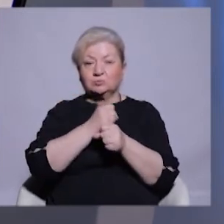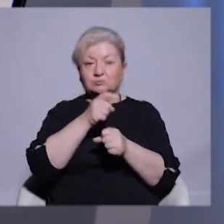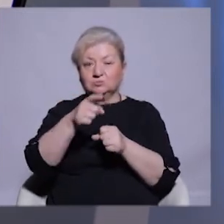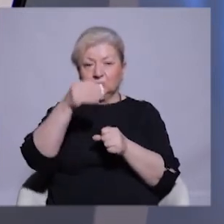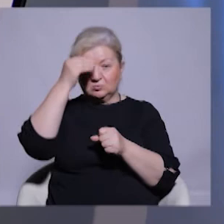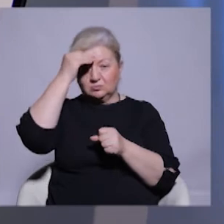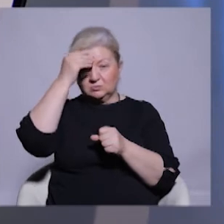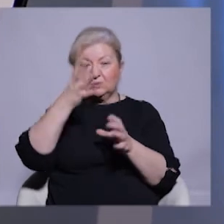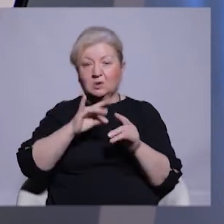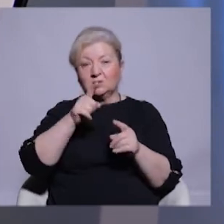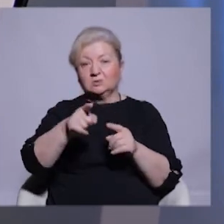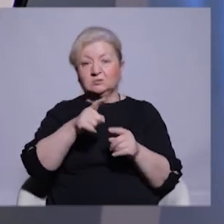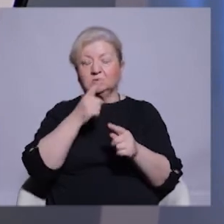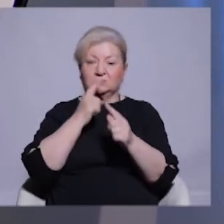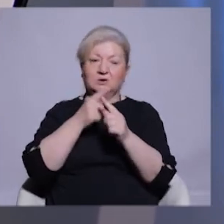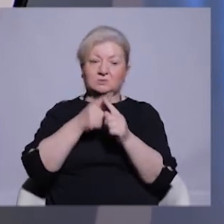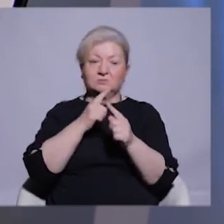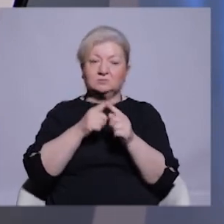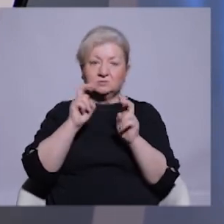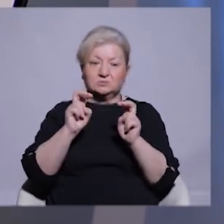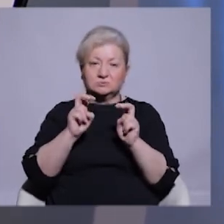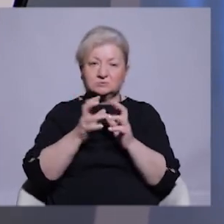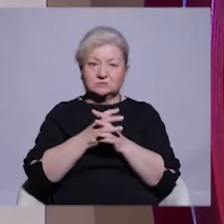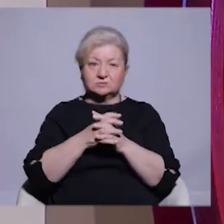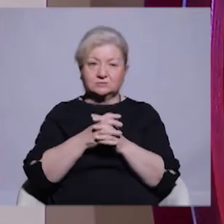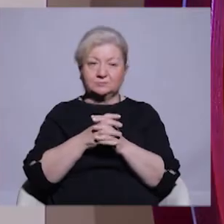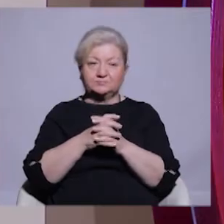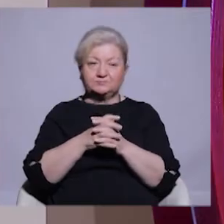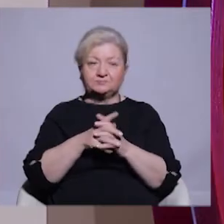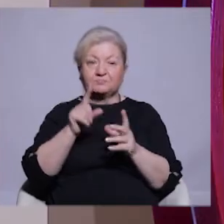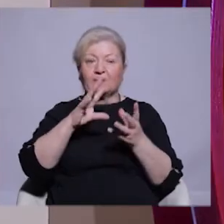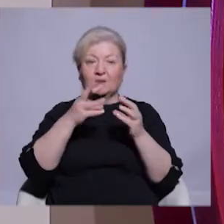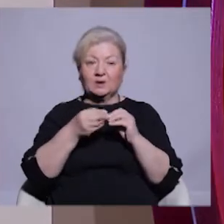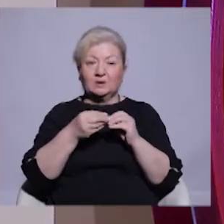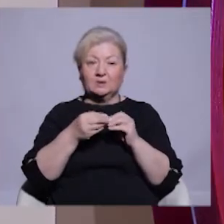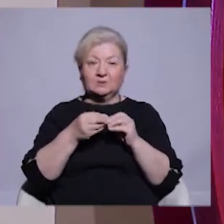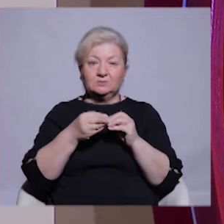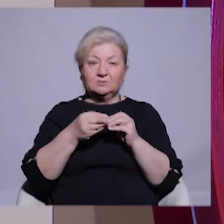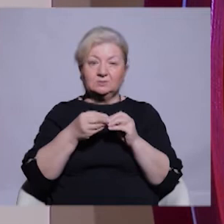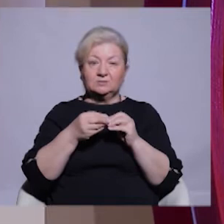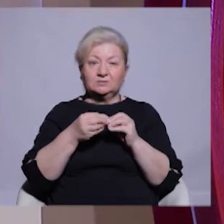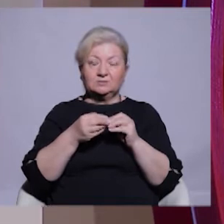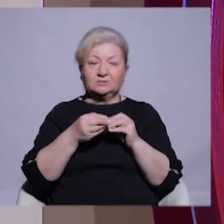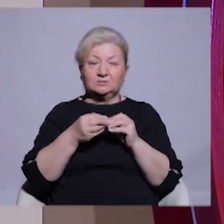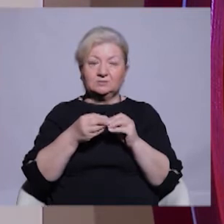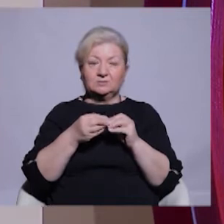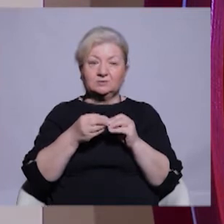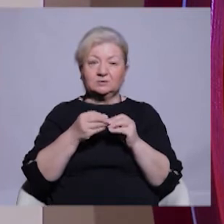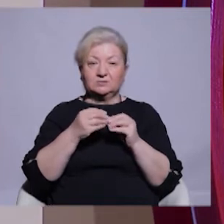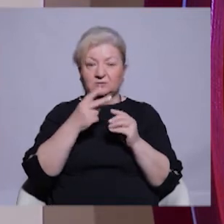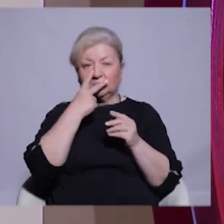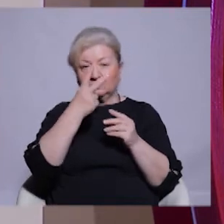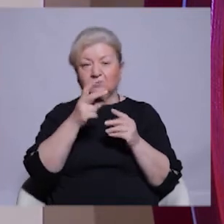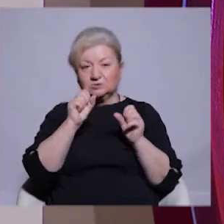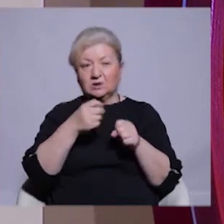მუშაობაში მოიაზრება, უფრო ამ შემთხვევაში დადებითი ნიშნით იქნება, ხო? ეხა ეს ყველაფერი თეორიულად შეიძლება მარტივ